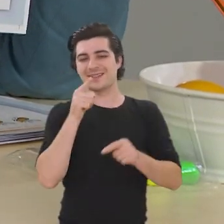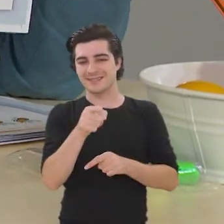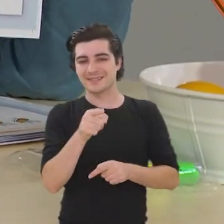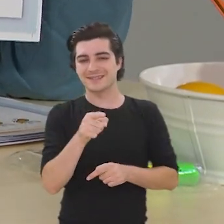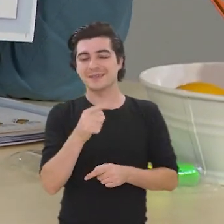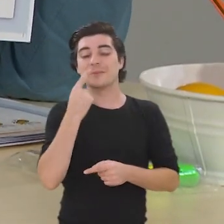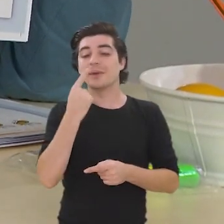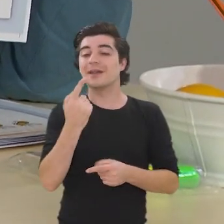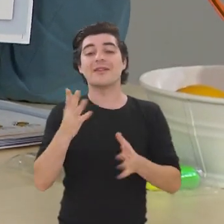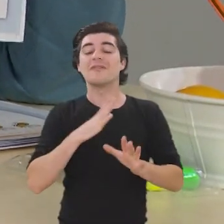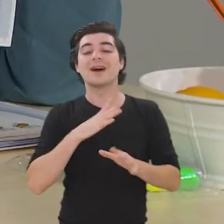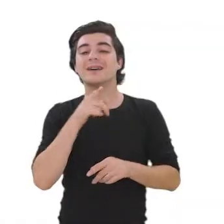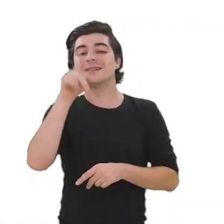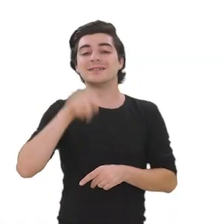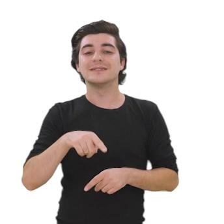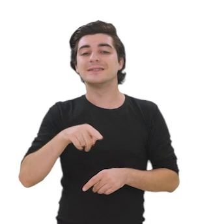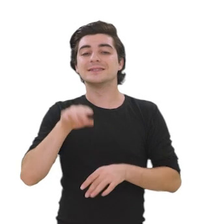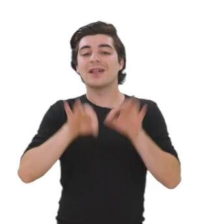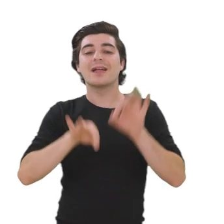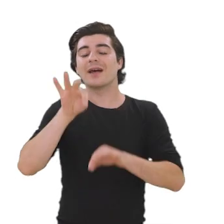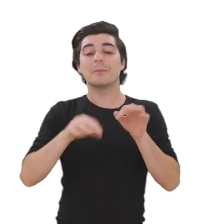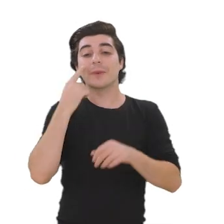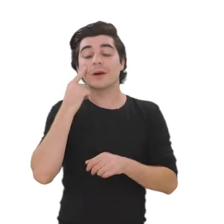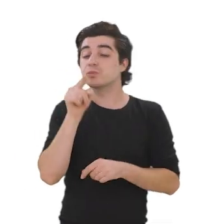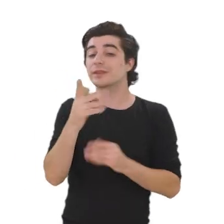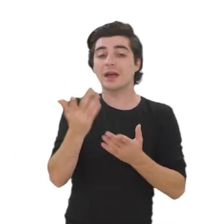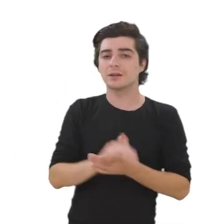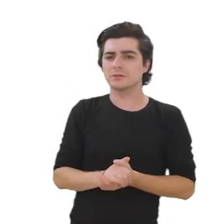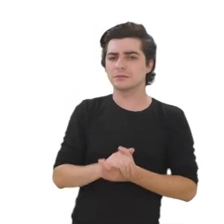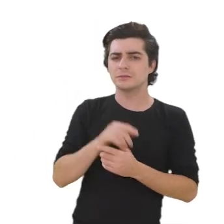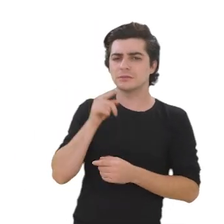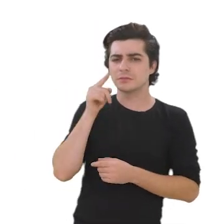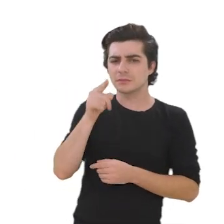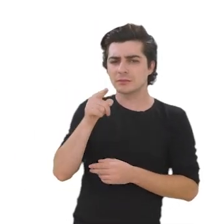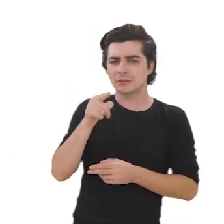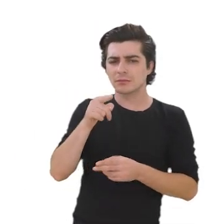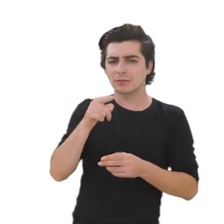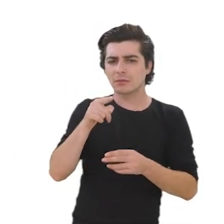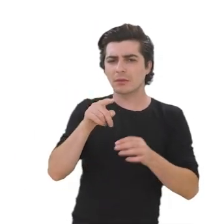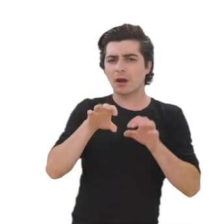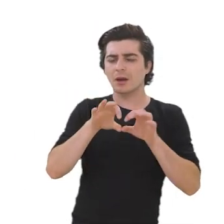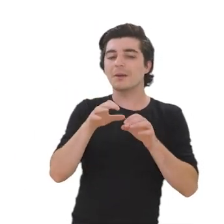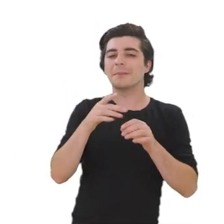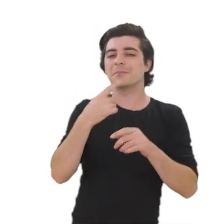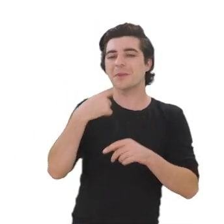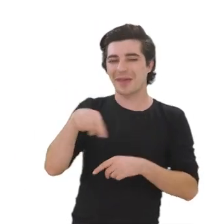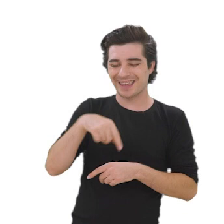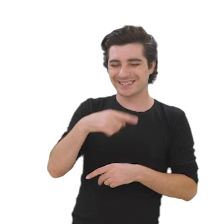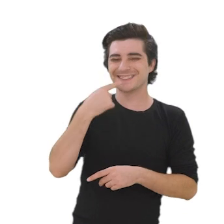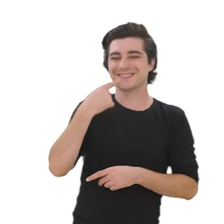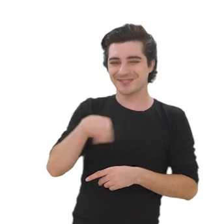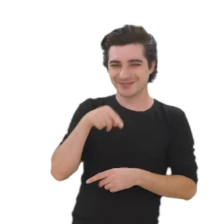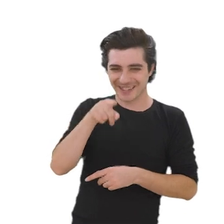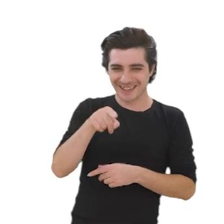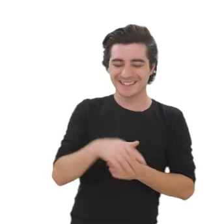gösteriyorum. Bakın bakalım neler varmış. Bunlar nedir Nurbanu? Kabak. Biber yani.